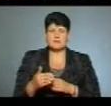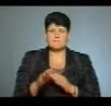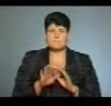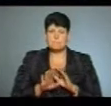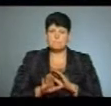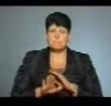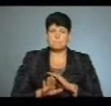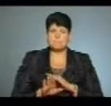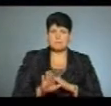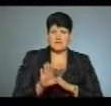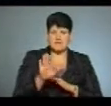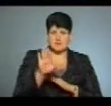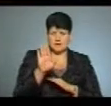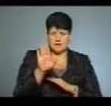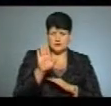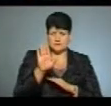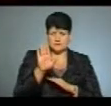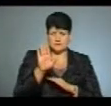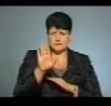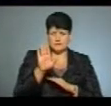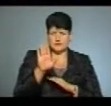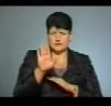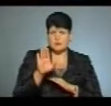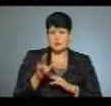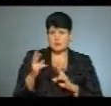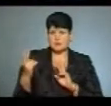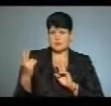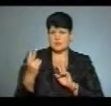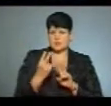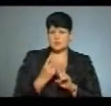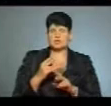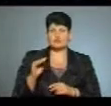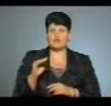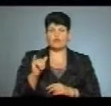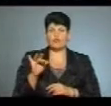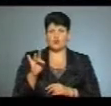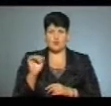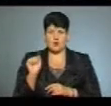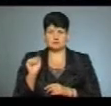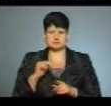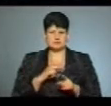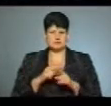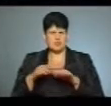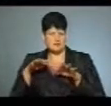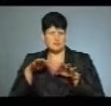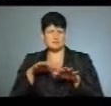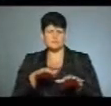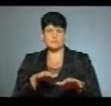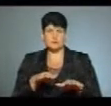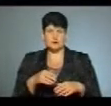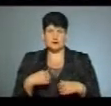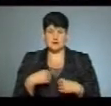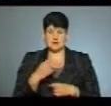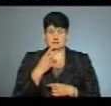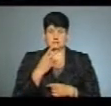вже на кінець Струсова догори, на зустріч фура летить. і прямо на нас. Я то